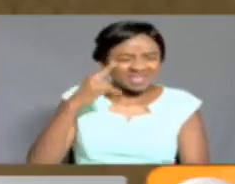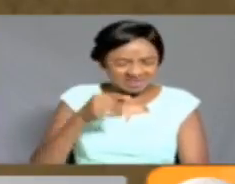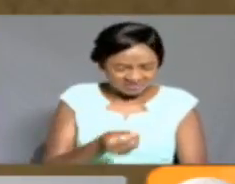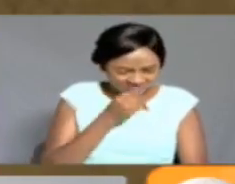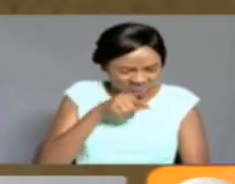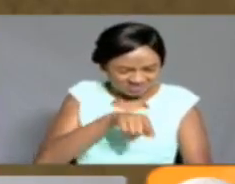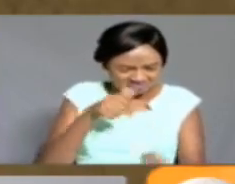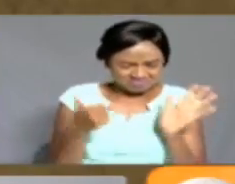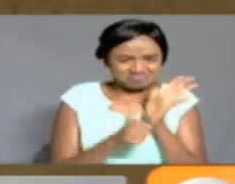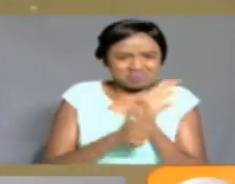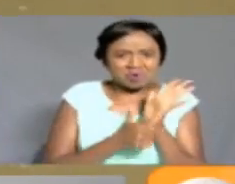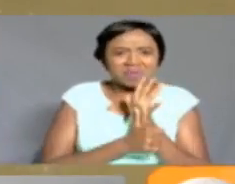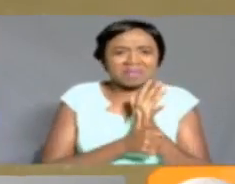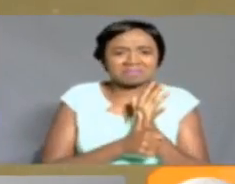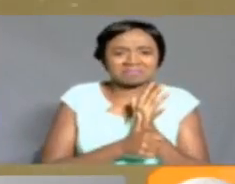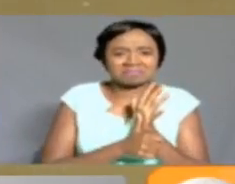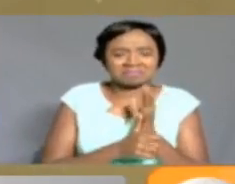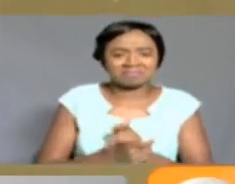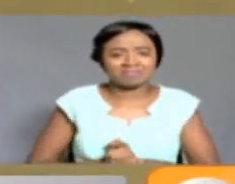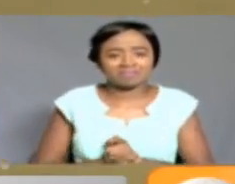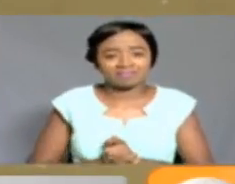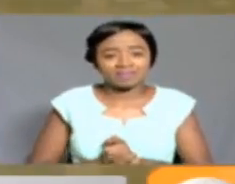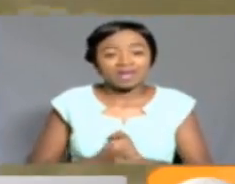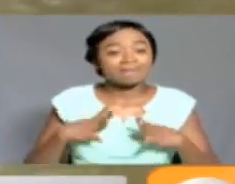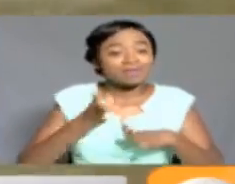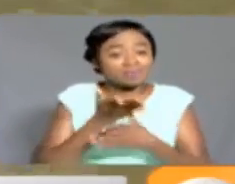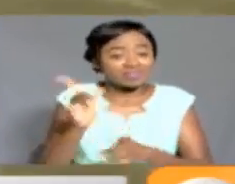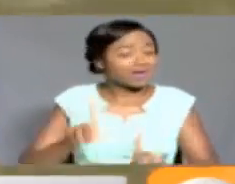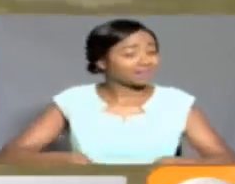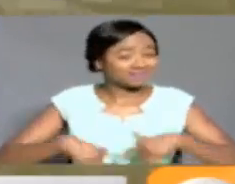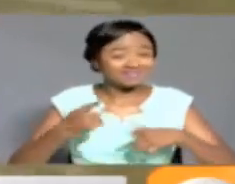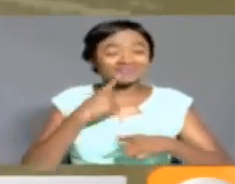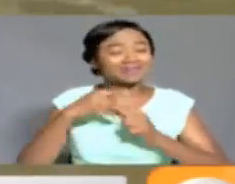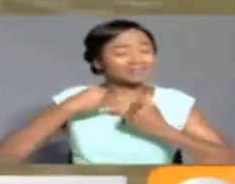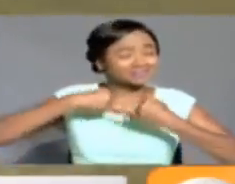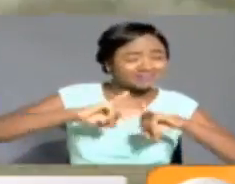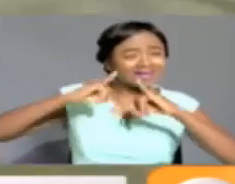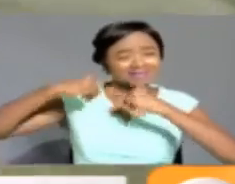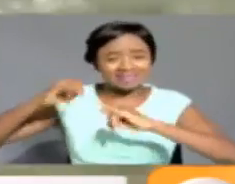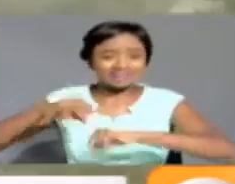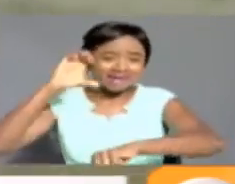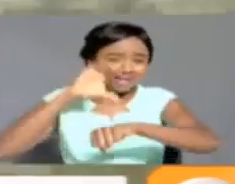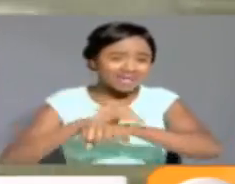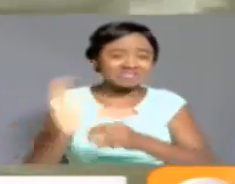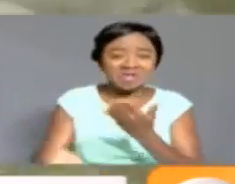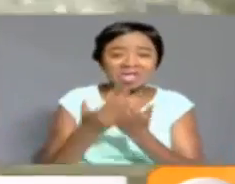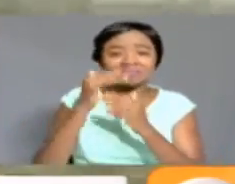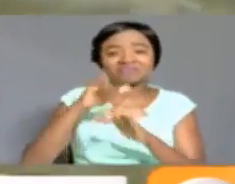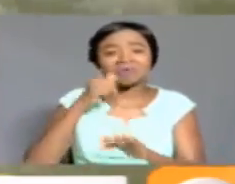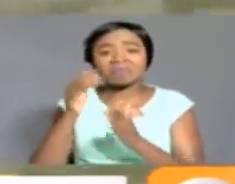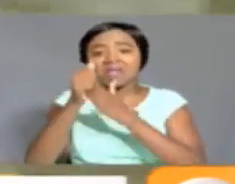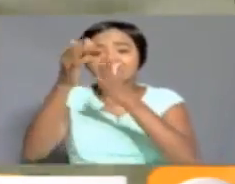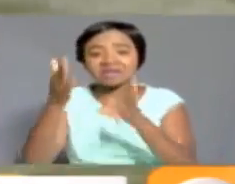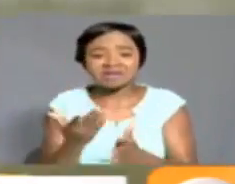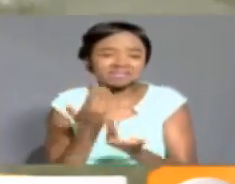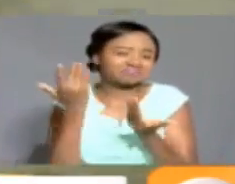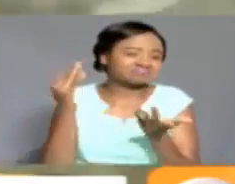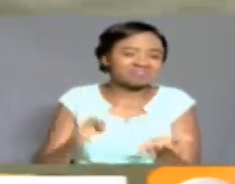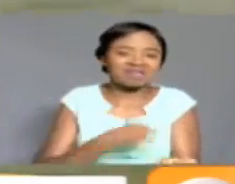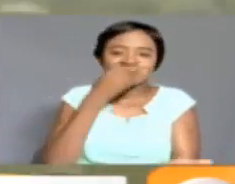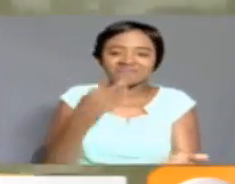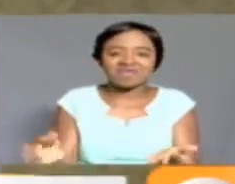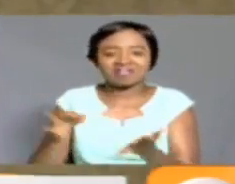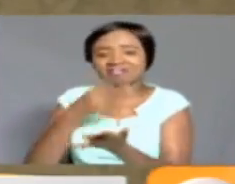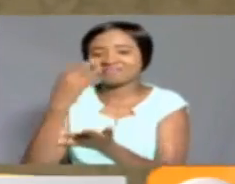yako ndio iko na harufu kama hiyo. Kulingana na wakazi hapa, juhudi zao za kupata usaidizi kutoka kwa viongozi wao yamekuwa